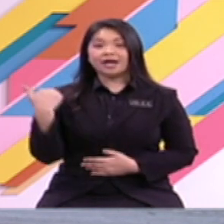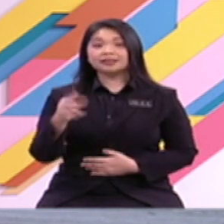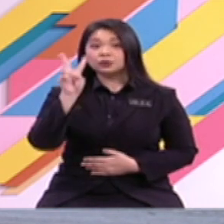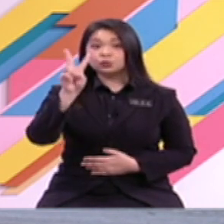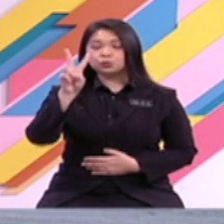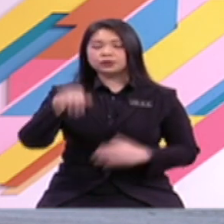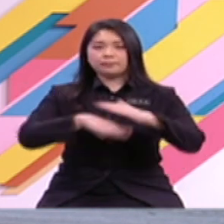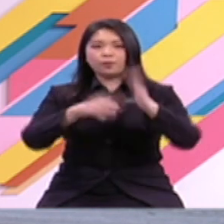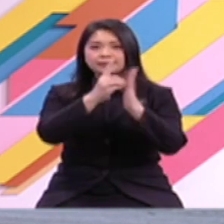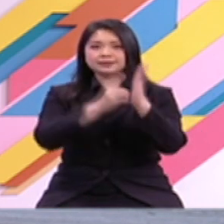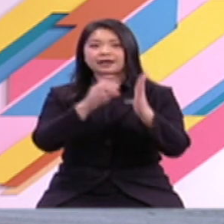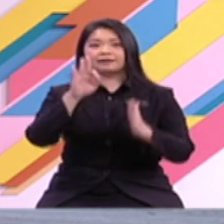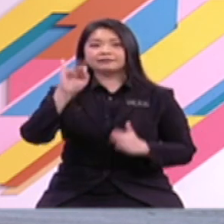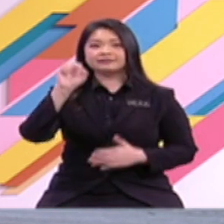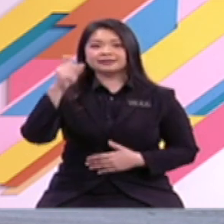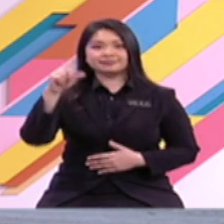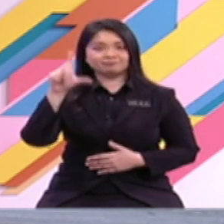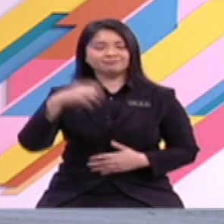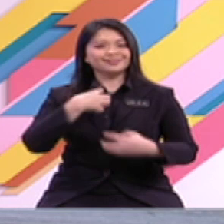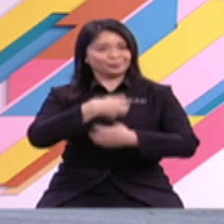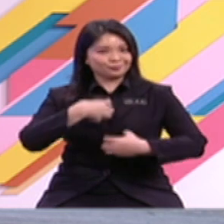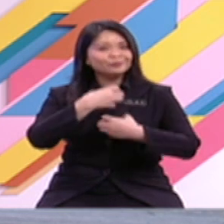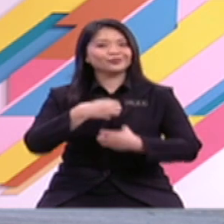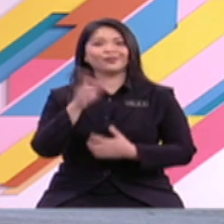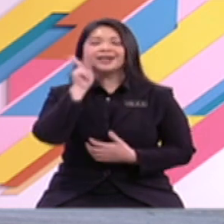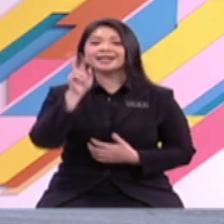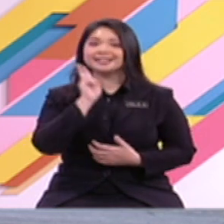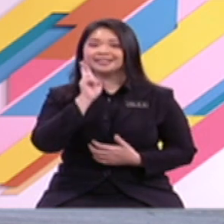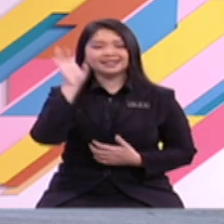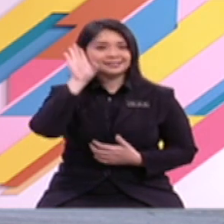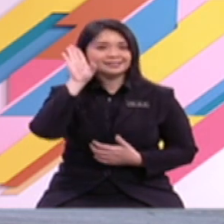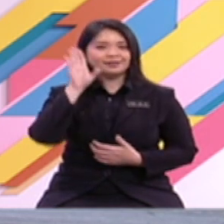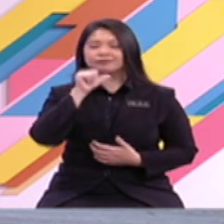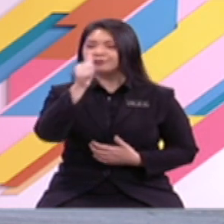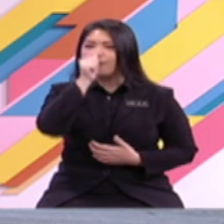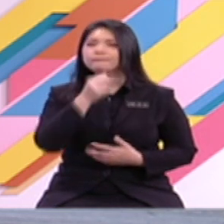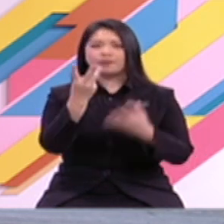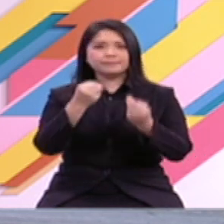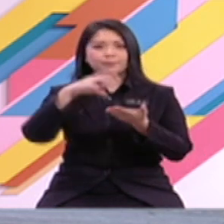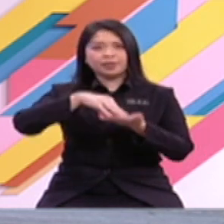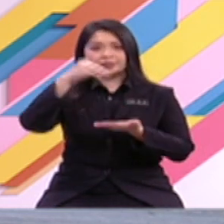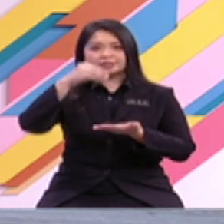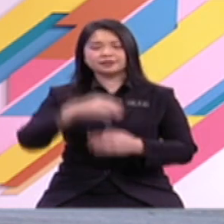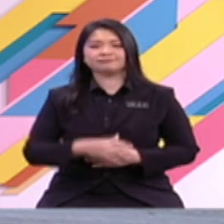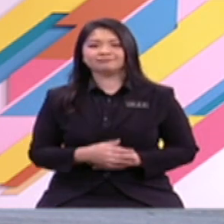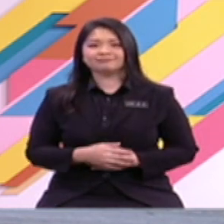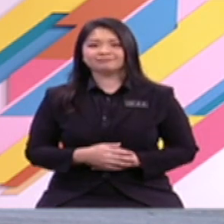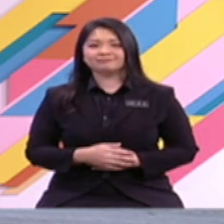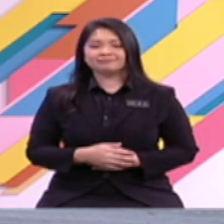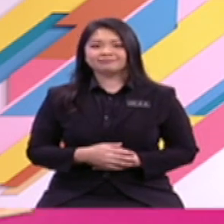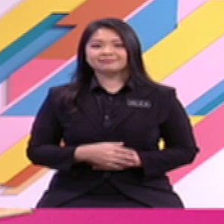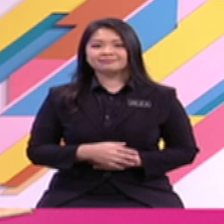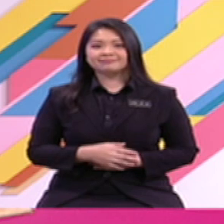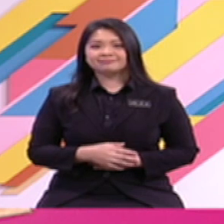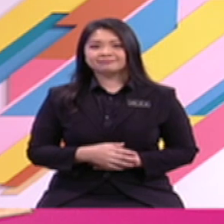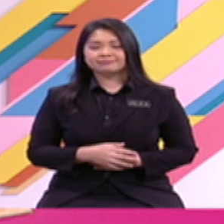dasar fiskal westerrode bersama pulau dengan murid-murid senyum ada duo dasar fiskal adik-adik dan